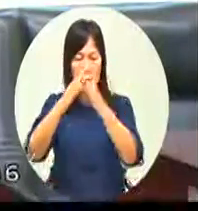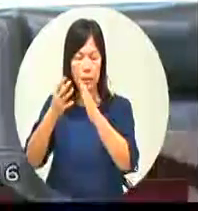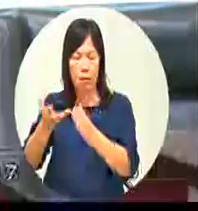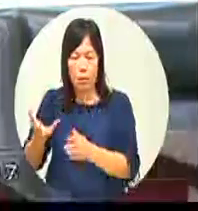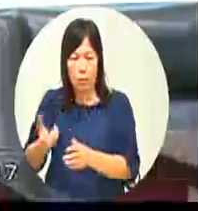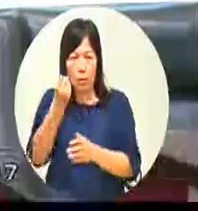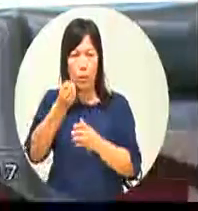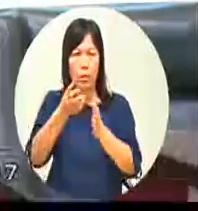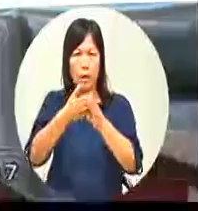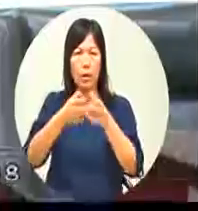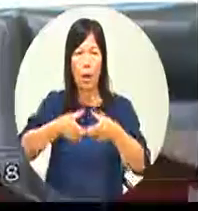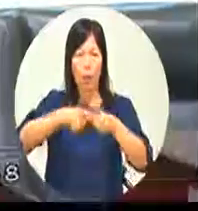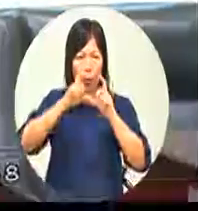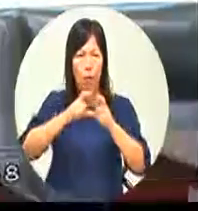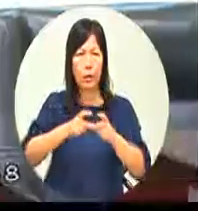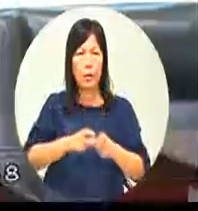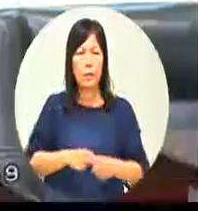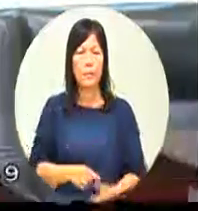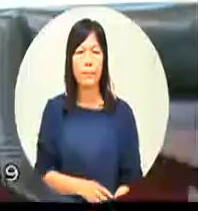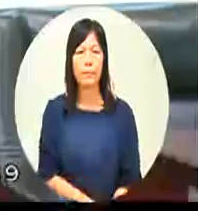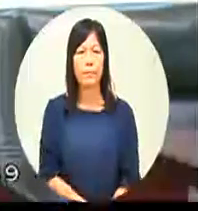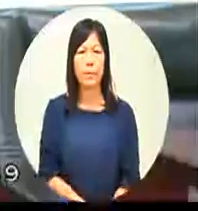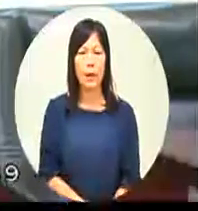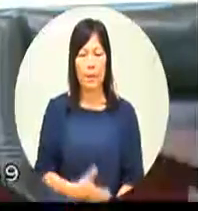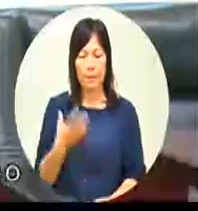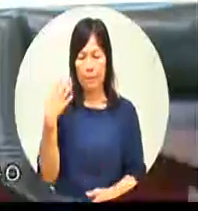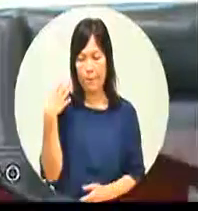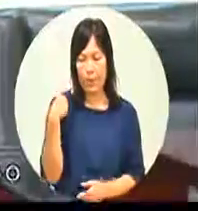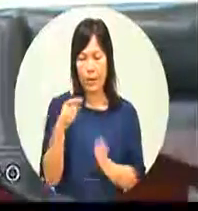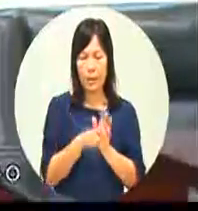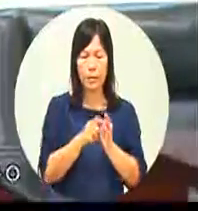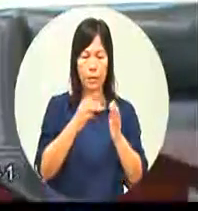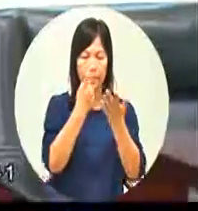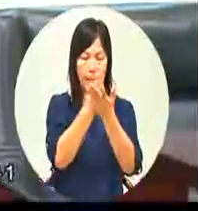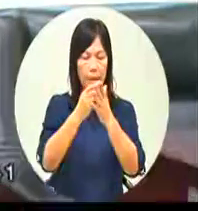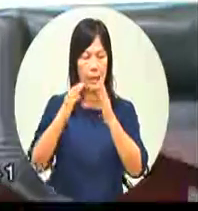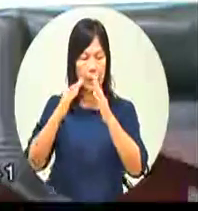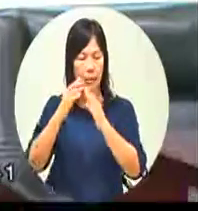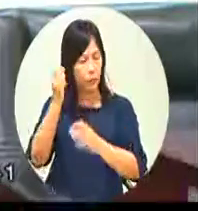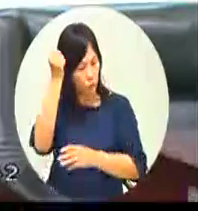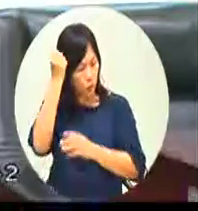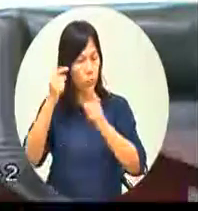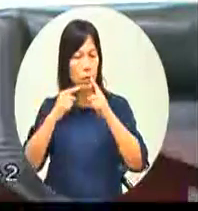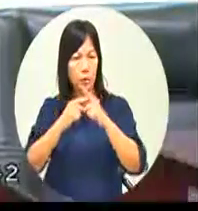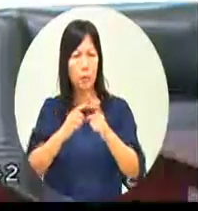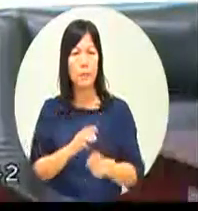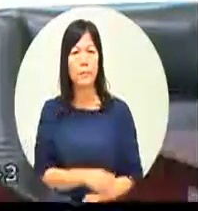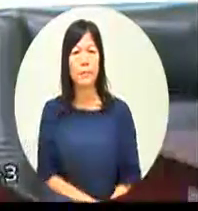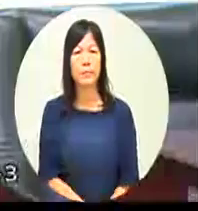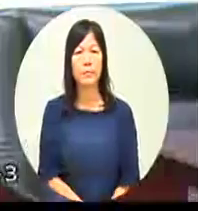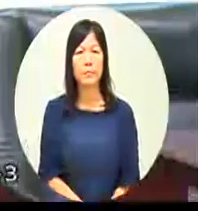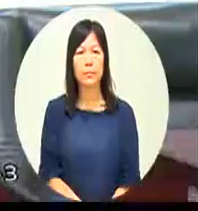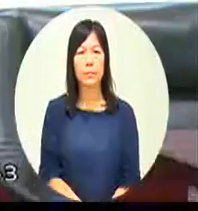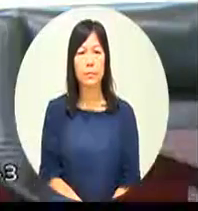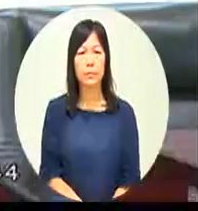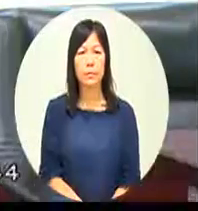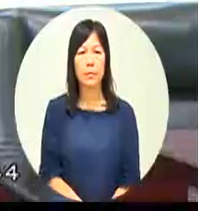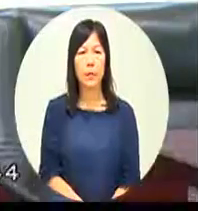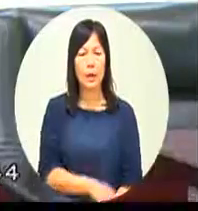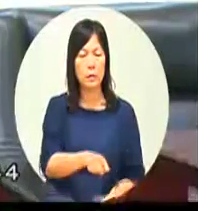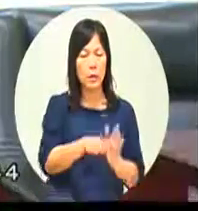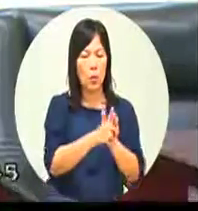要回归给原来的所有的住户。啊，这个法定空间其实蛮